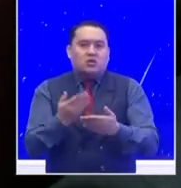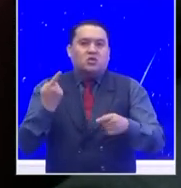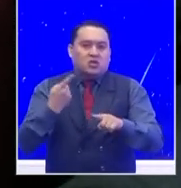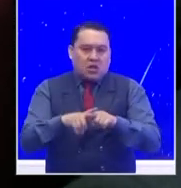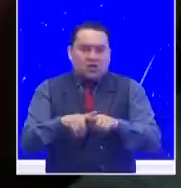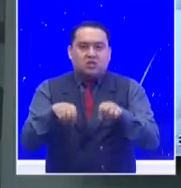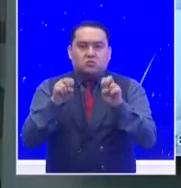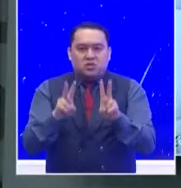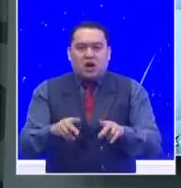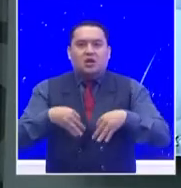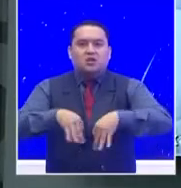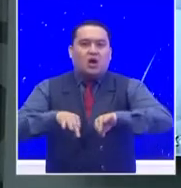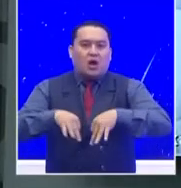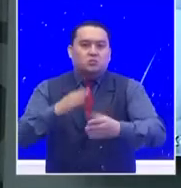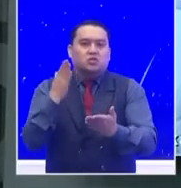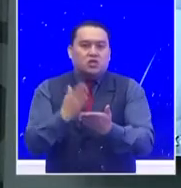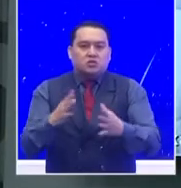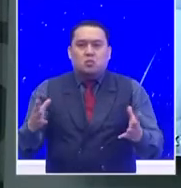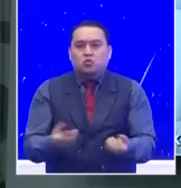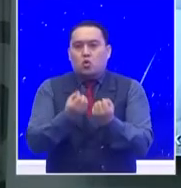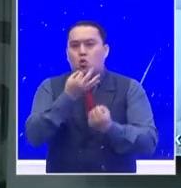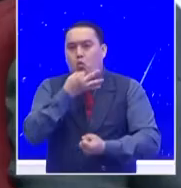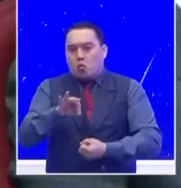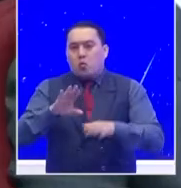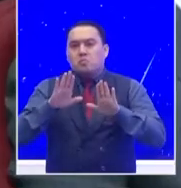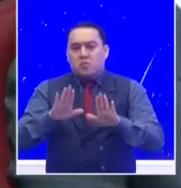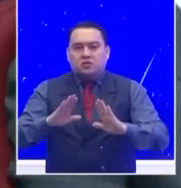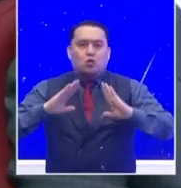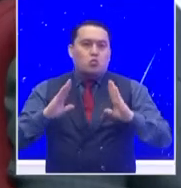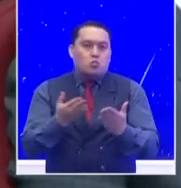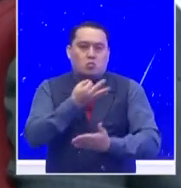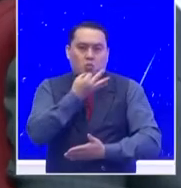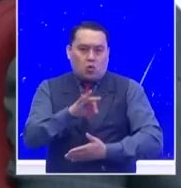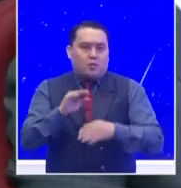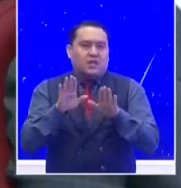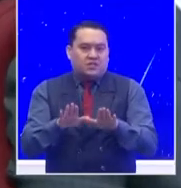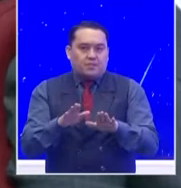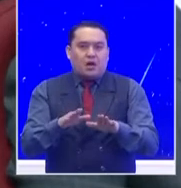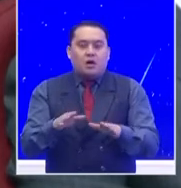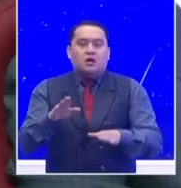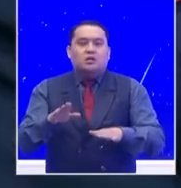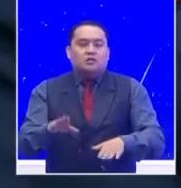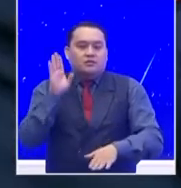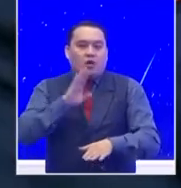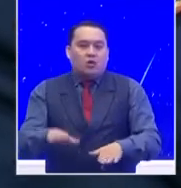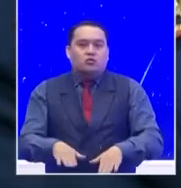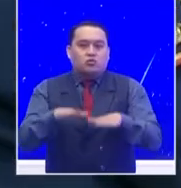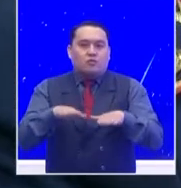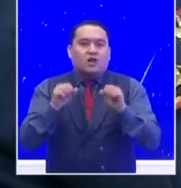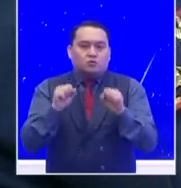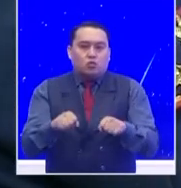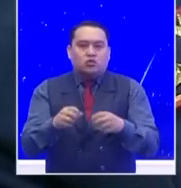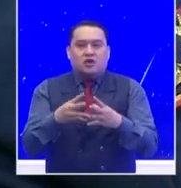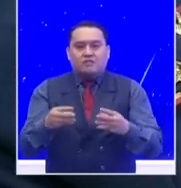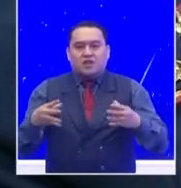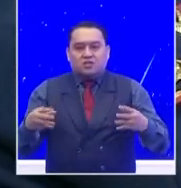автотехника, способная доставить спасателей в любую точку при любых ситуациях. Пока паводковая ситуация стабильна, однако при таком